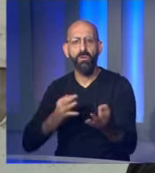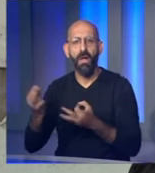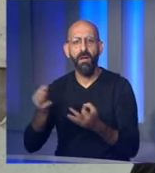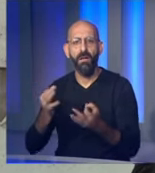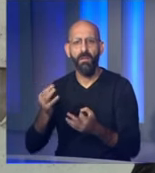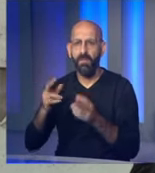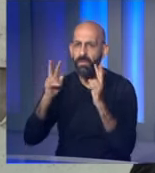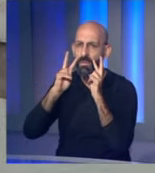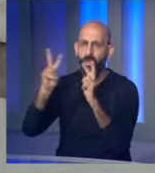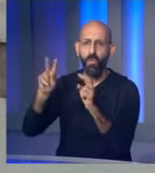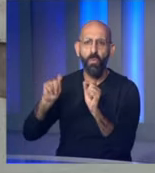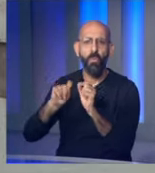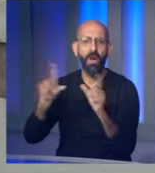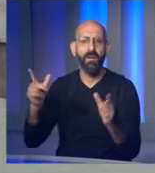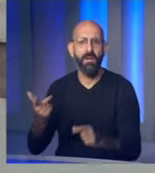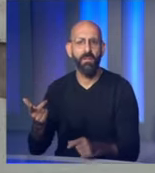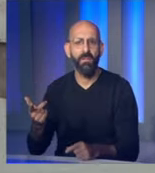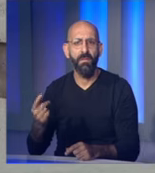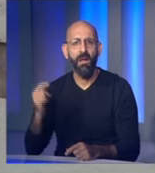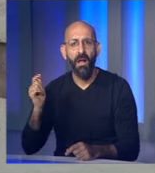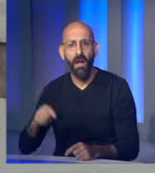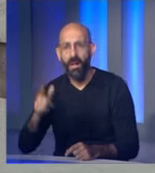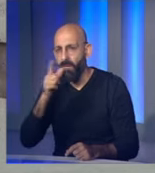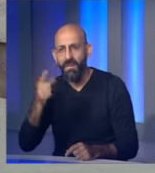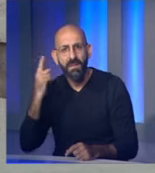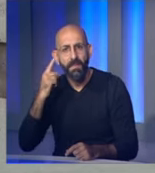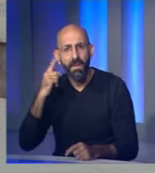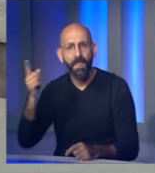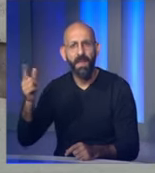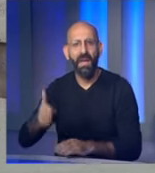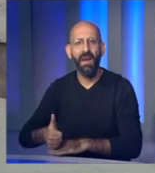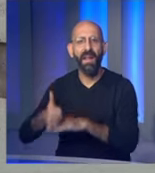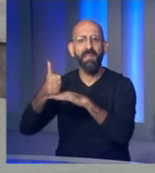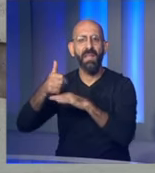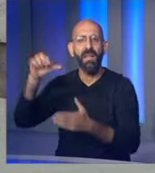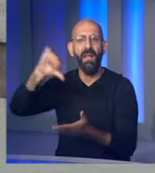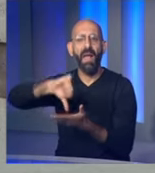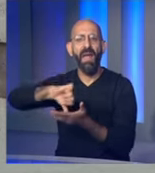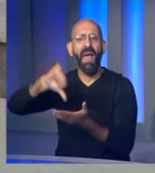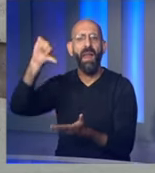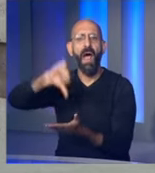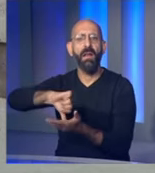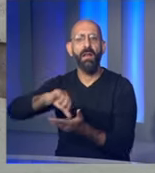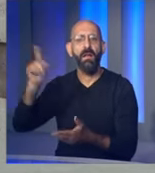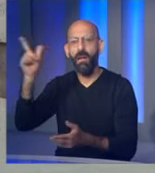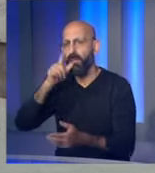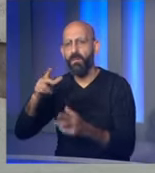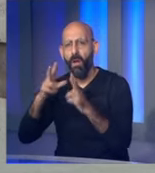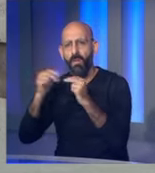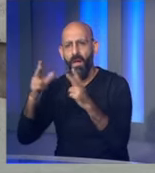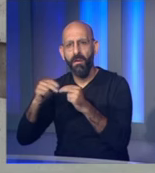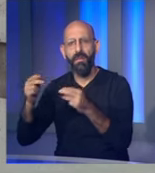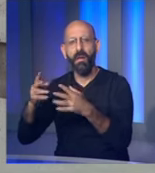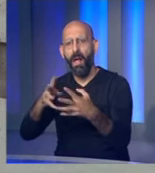جميع اللبنانيين من جهته استغرب حسباني ان يكون كبير مستشاري المرشد الاعلى الايراني علي لاريجاني عرف بمضمون